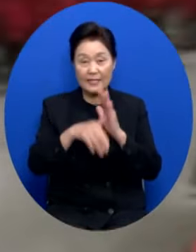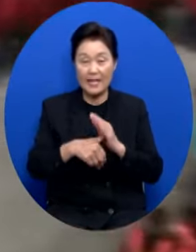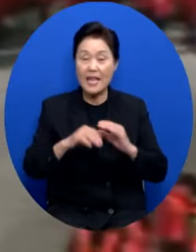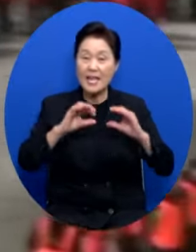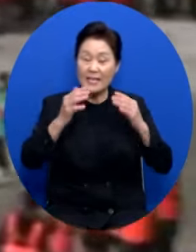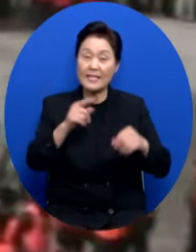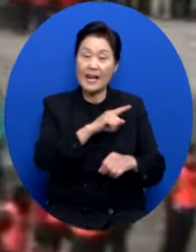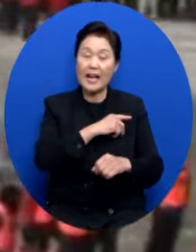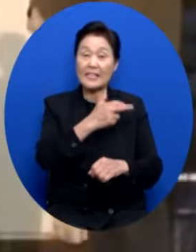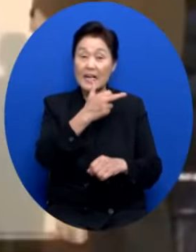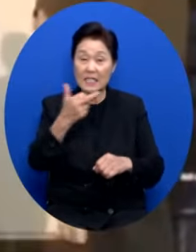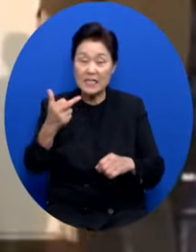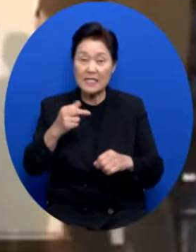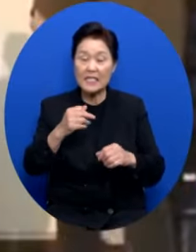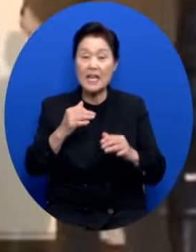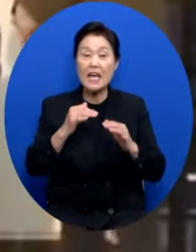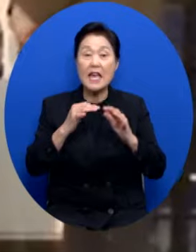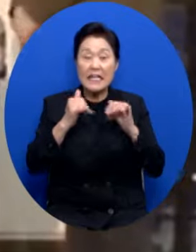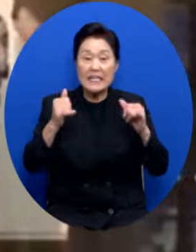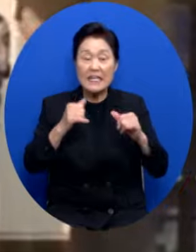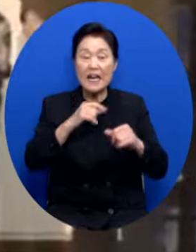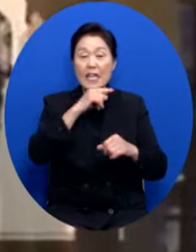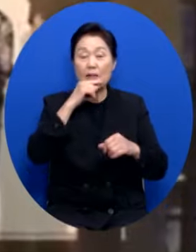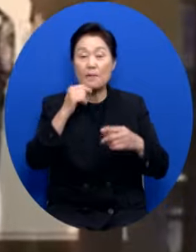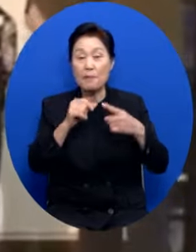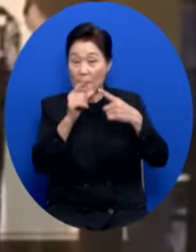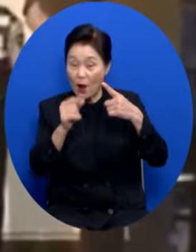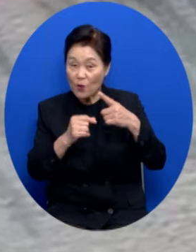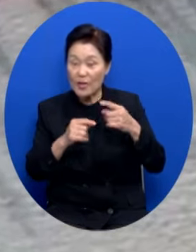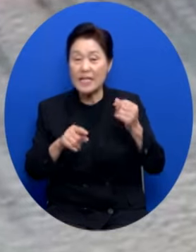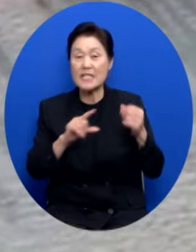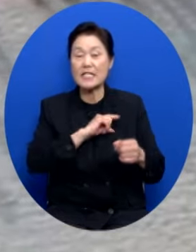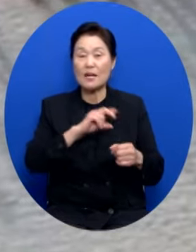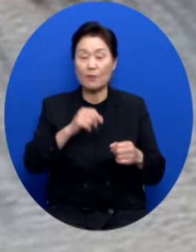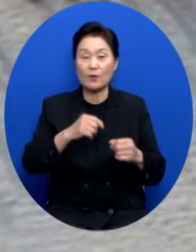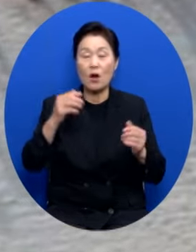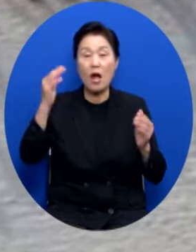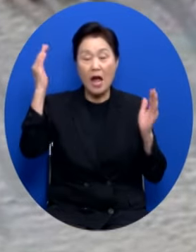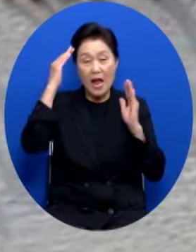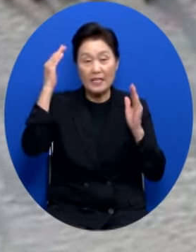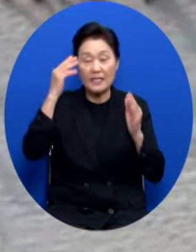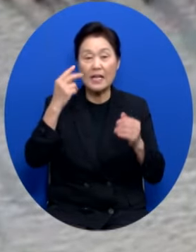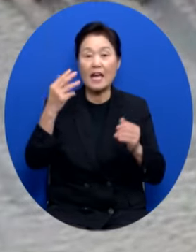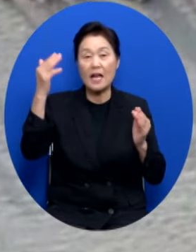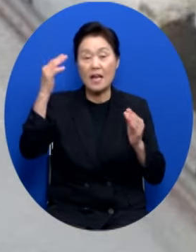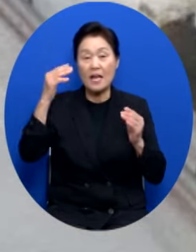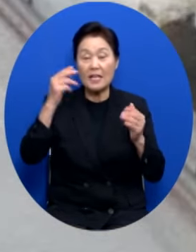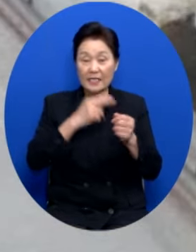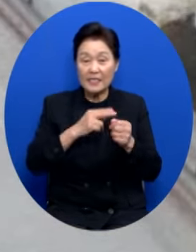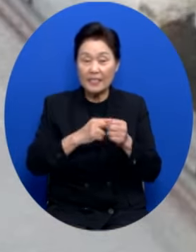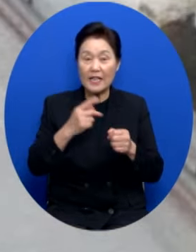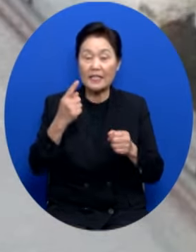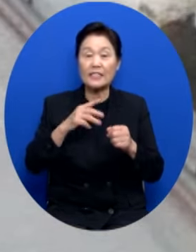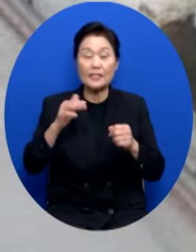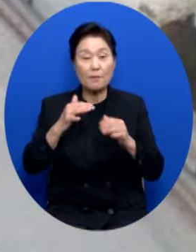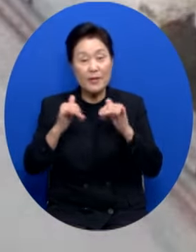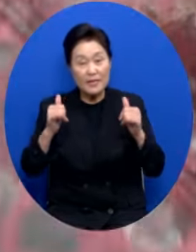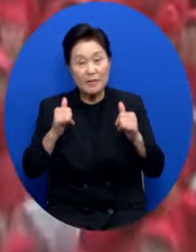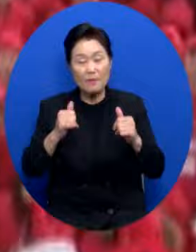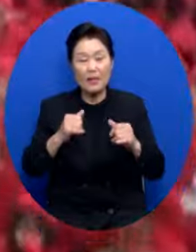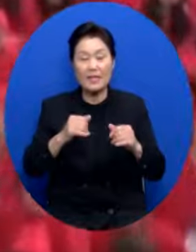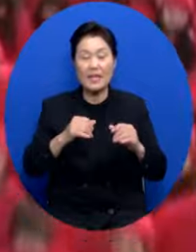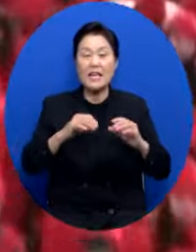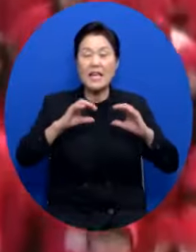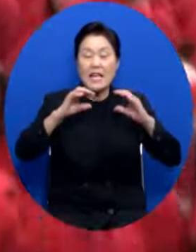세계에서 가장 큰 인간 핏방울이란 이름으로 대학 신입생과 교직원 총 3,006명이 헌혈 동력 캠페인에 참여해 세계